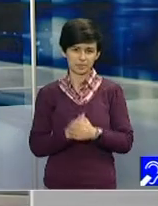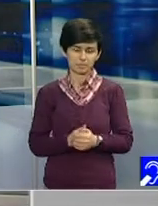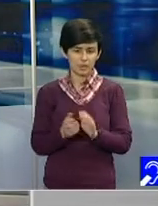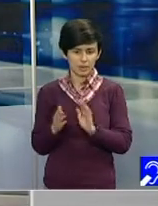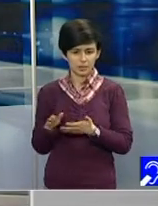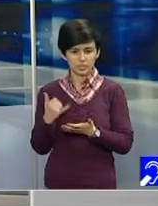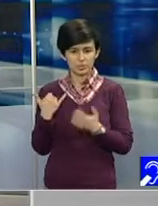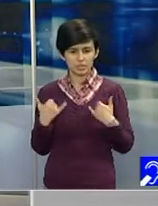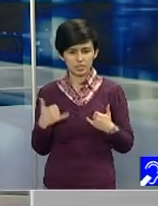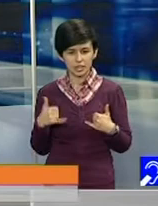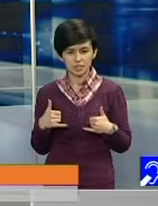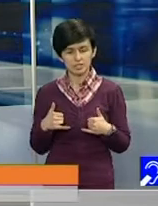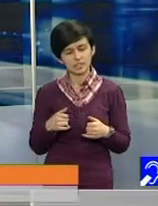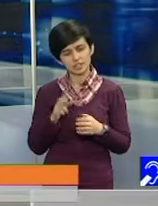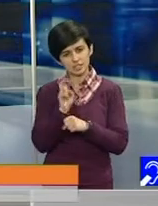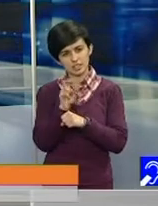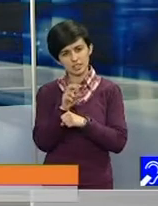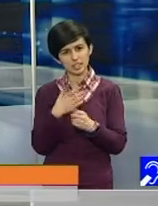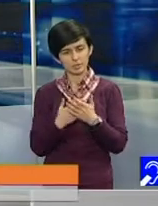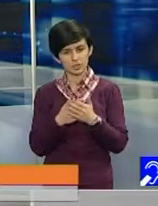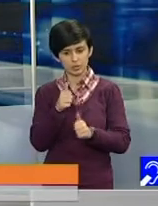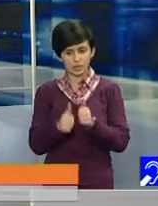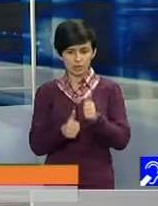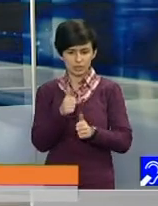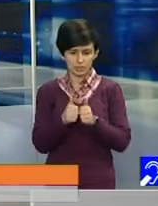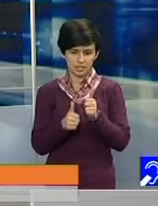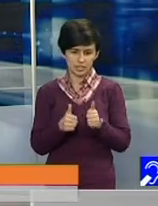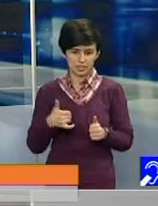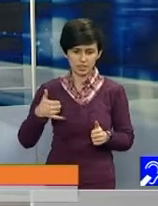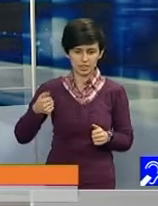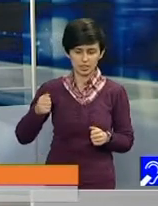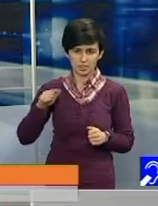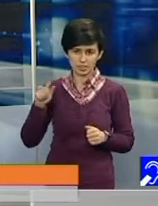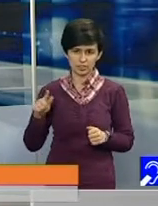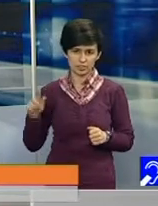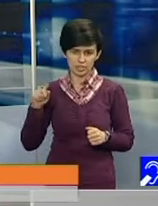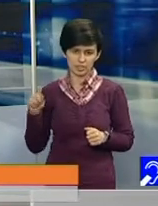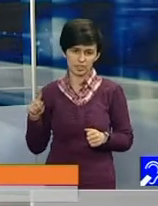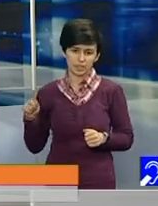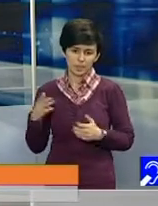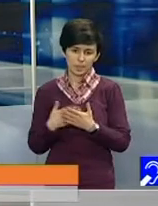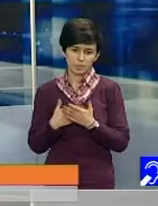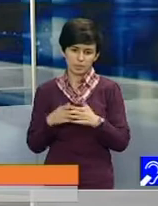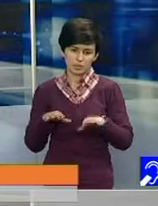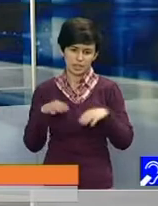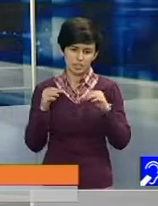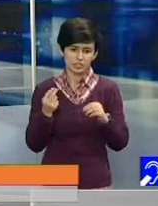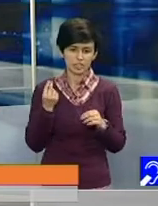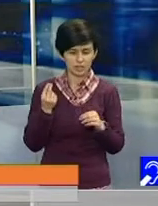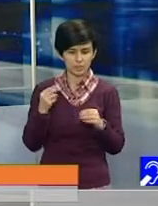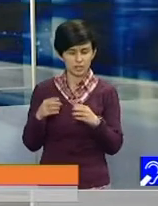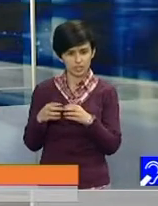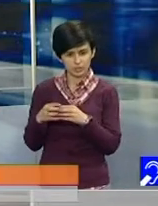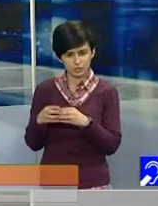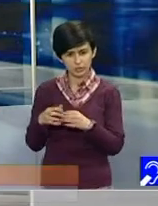pentru competiția de jazz, concursul internațional Jazz in the Park, pentru a găsi cele mai bune trupe de jazz care